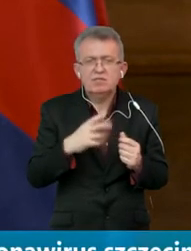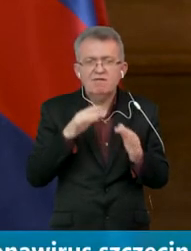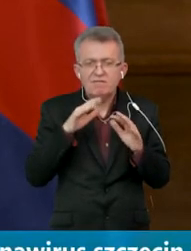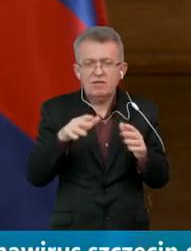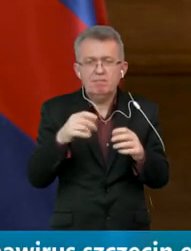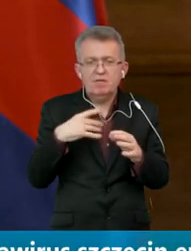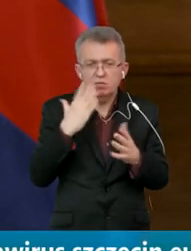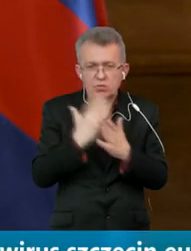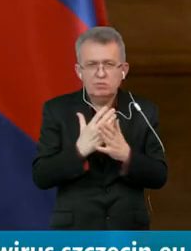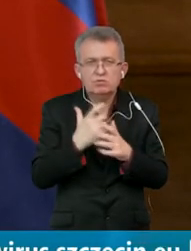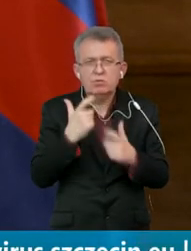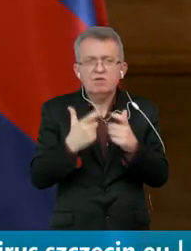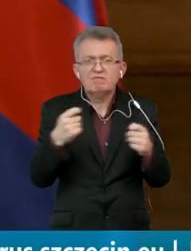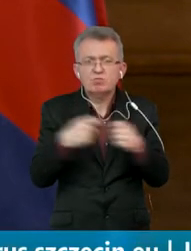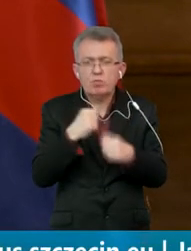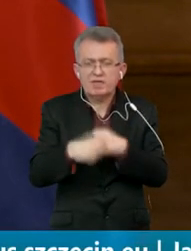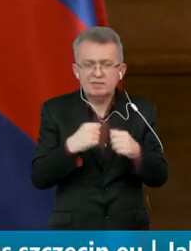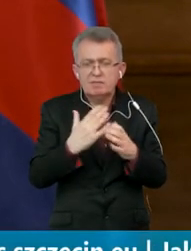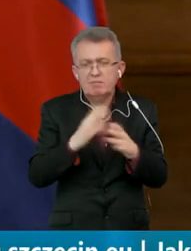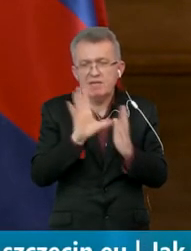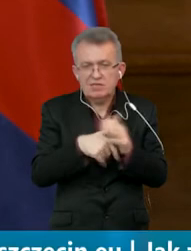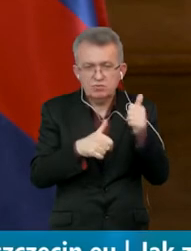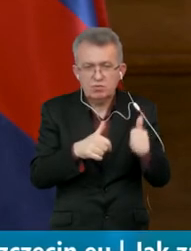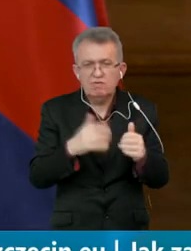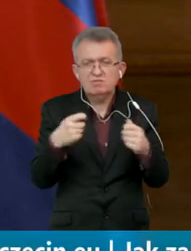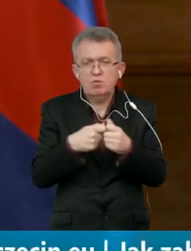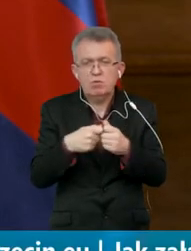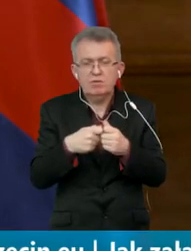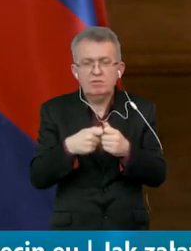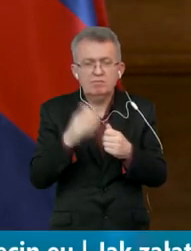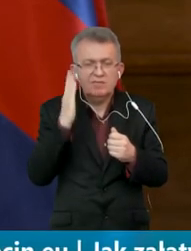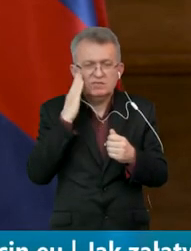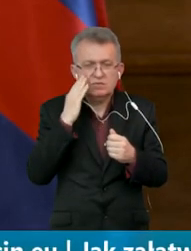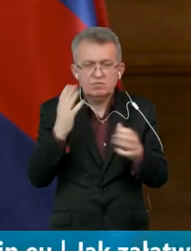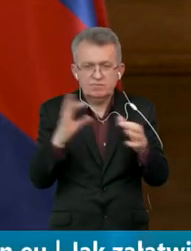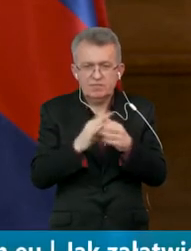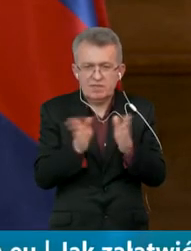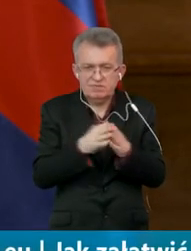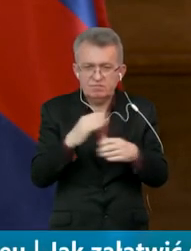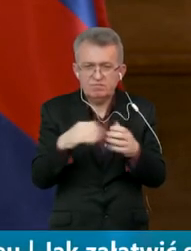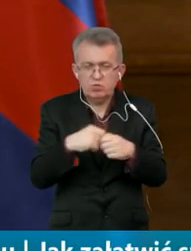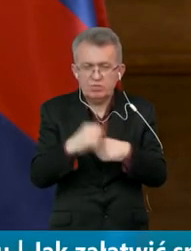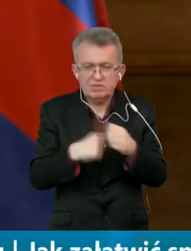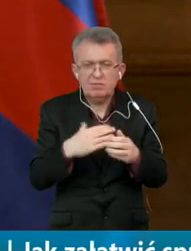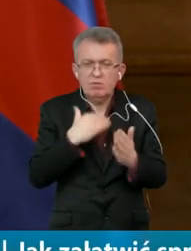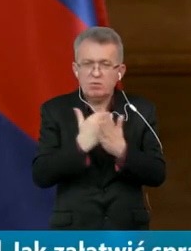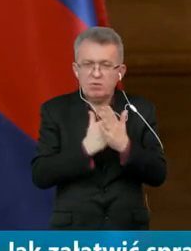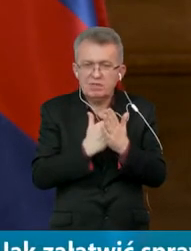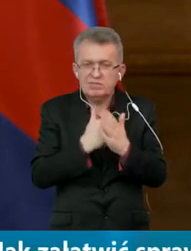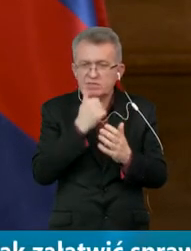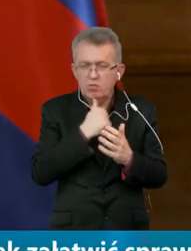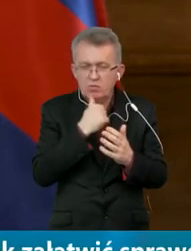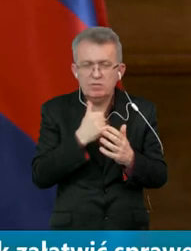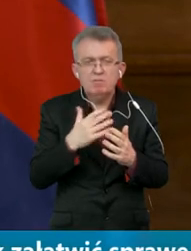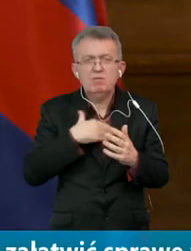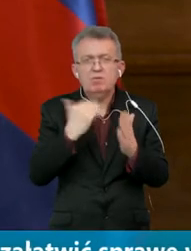jest zagospodarowanych we współpracy między miastem a wspólnotami mieszkaniowymi. Mamy program zielonych przedogródków, mamy